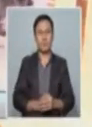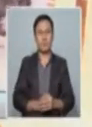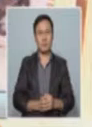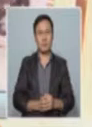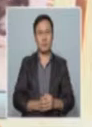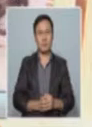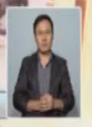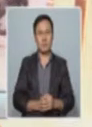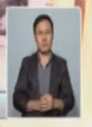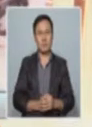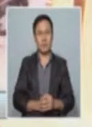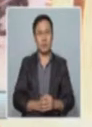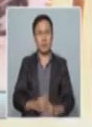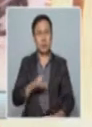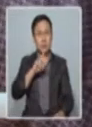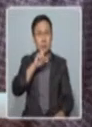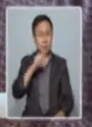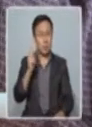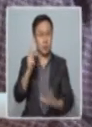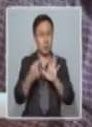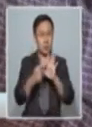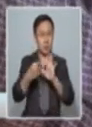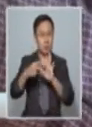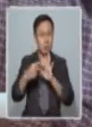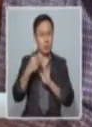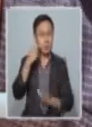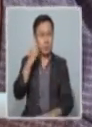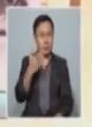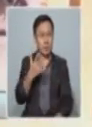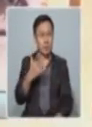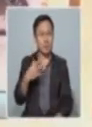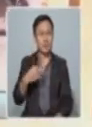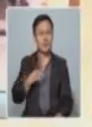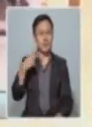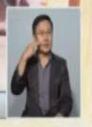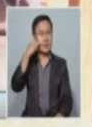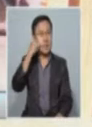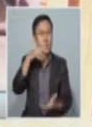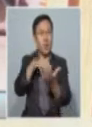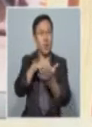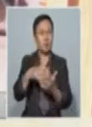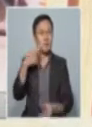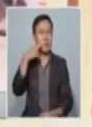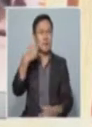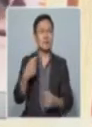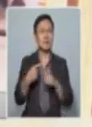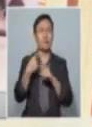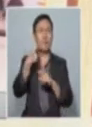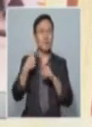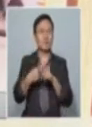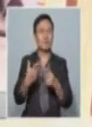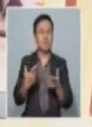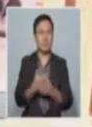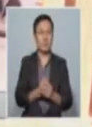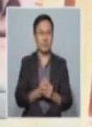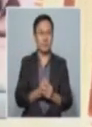คุณกระพงไม่เอาน้ำแข็งเลยครับ โอ้ยลุงอยากกินน้ำอ่อนๆน้ำแข็งมันต้องปวดฟันสิ น้ำแข็งมัน